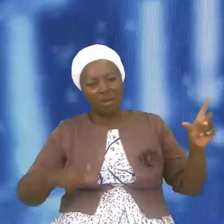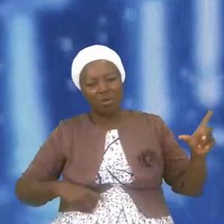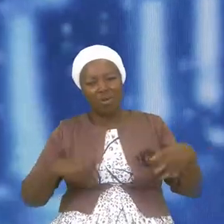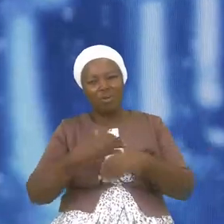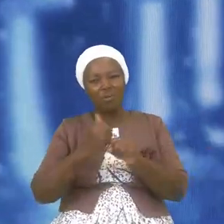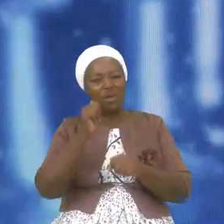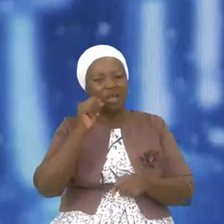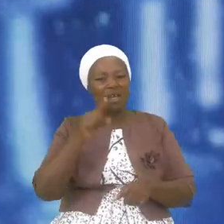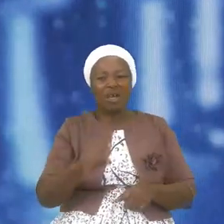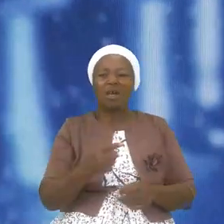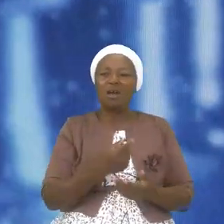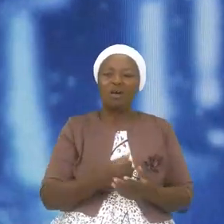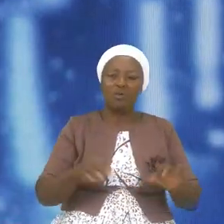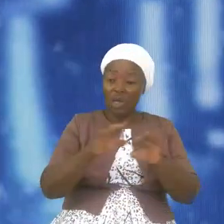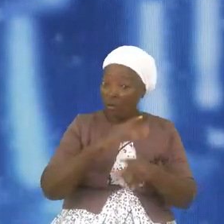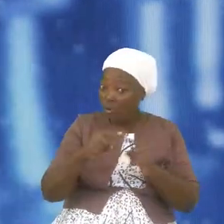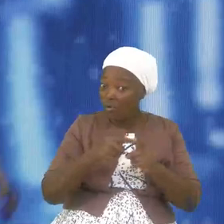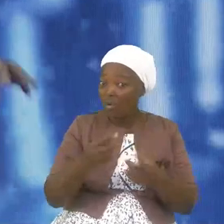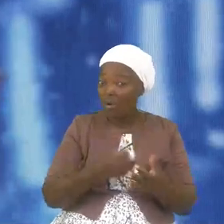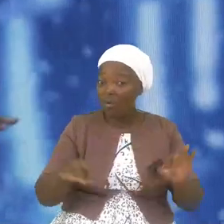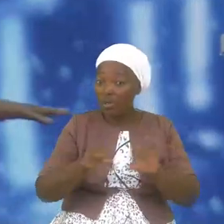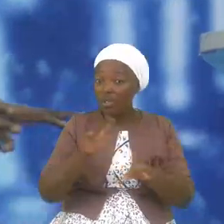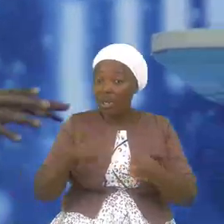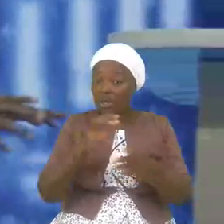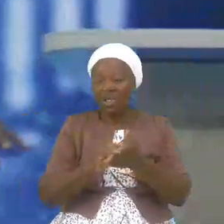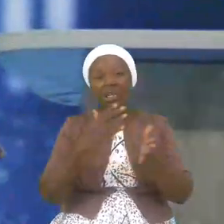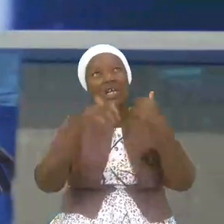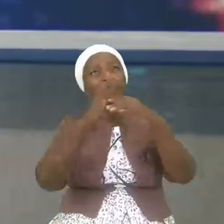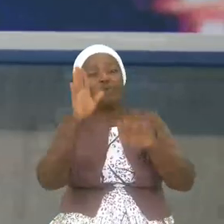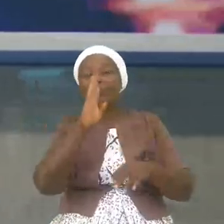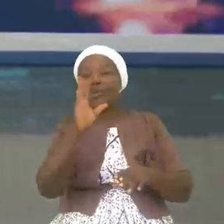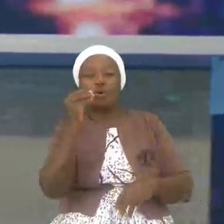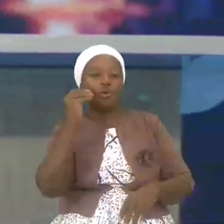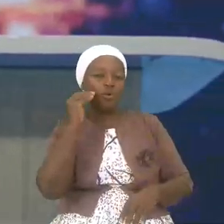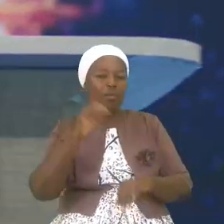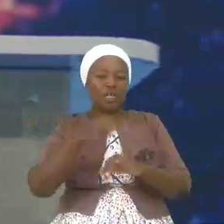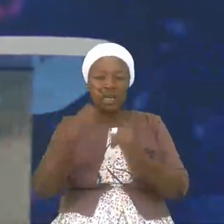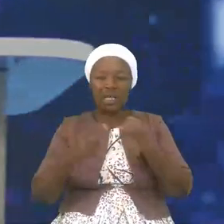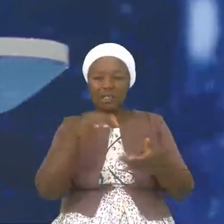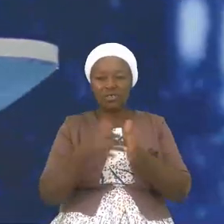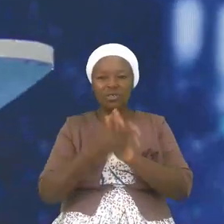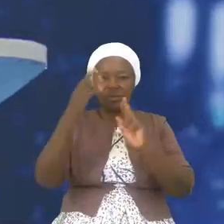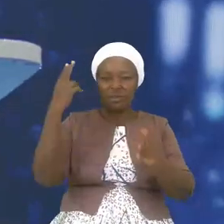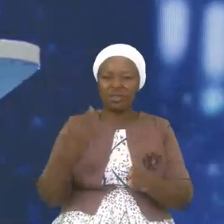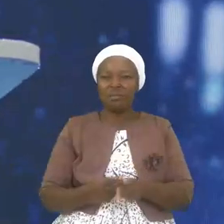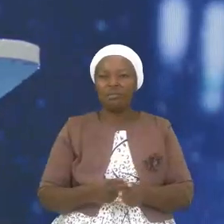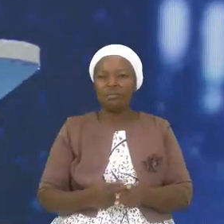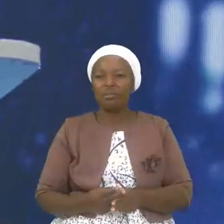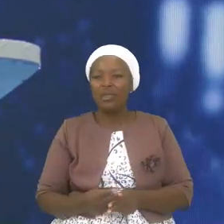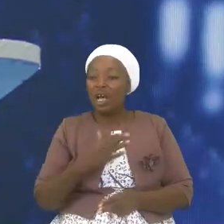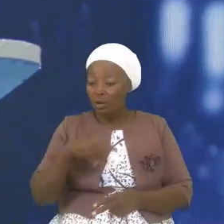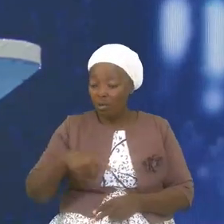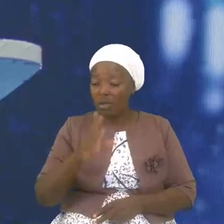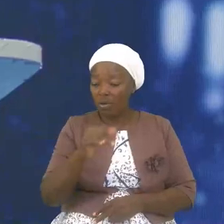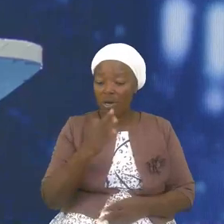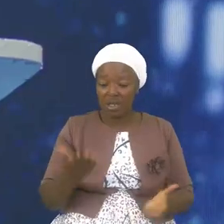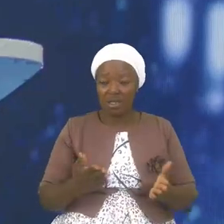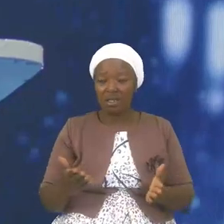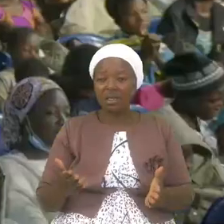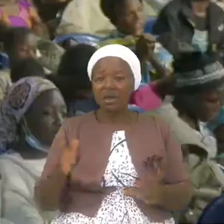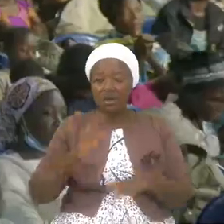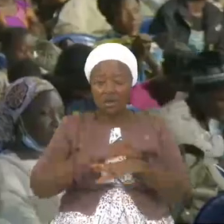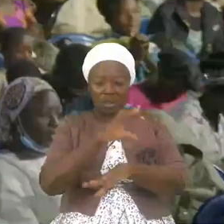Et quand tu es digne de cette manière, le ciel sera ta demeure à la fin au nom de Jésus. Et pendant que tu es